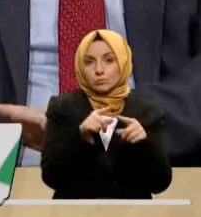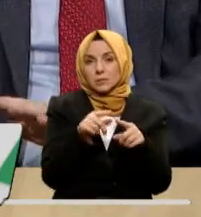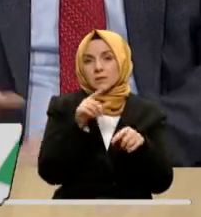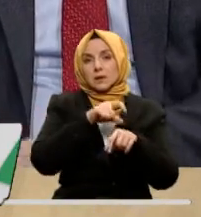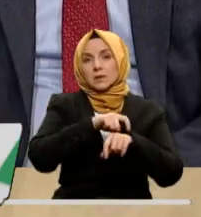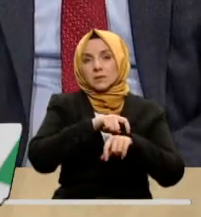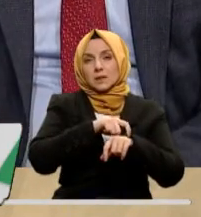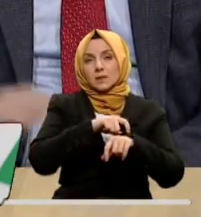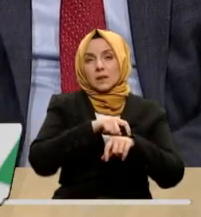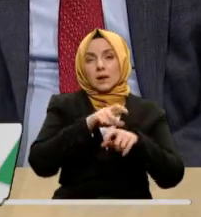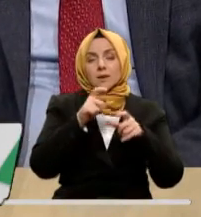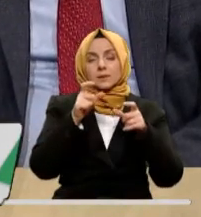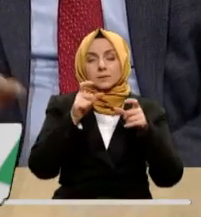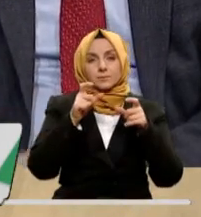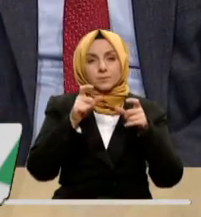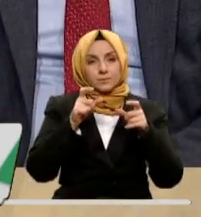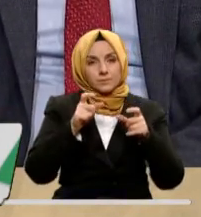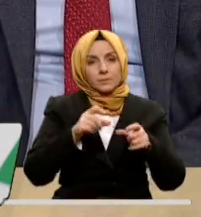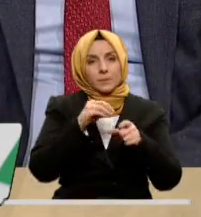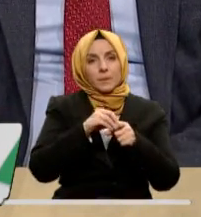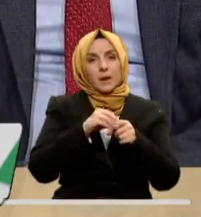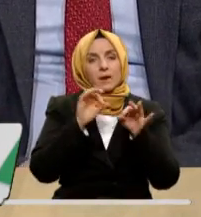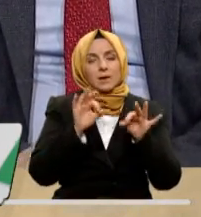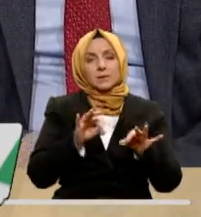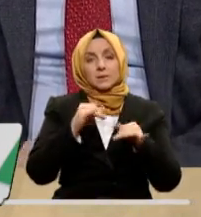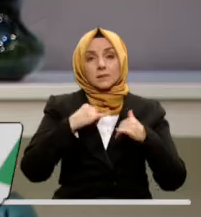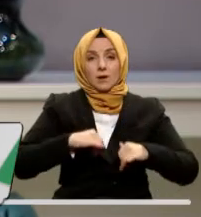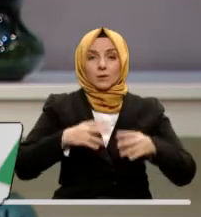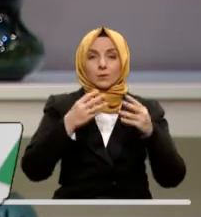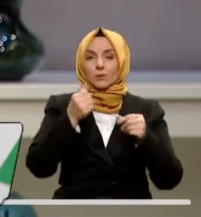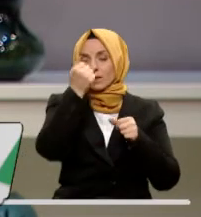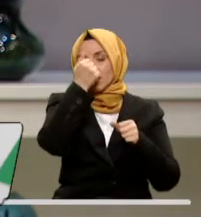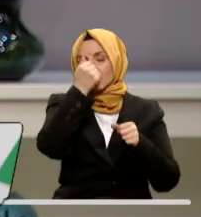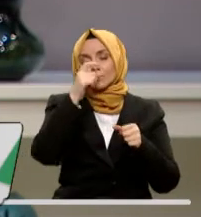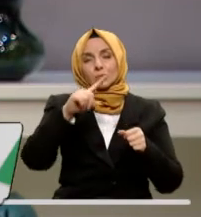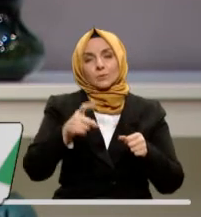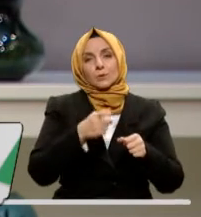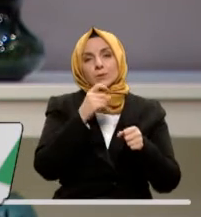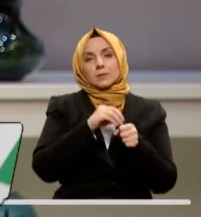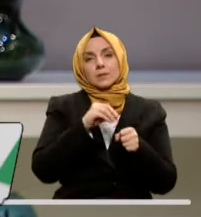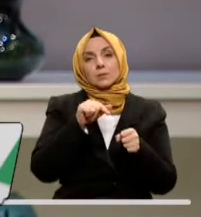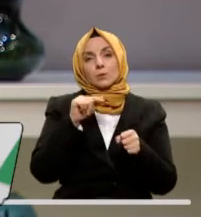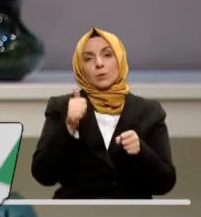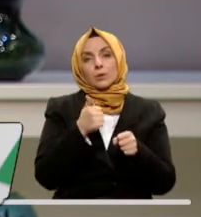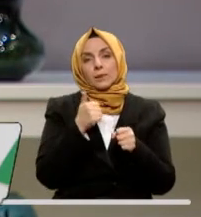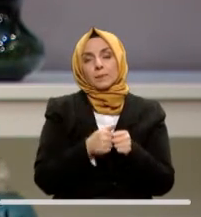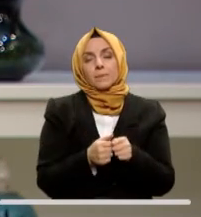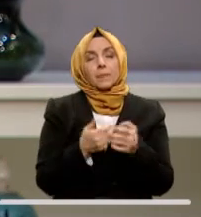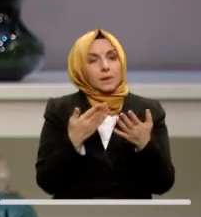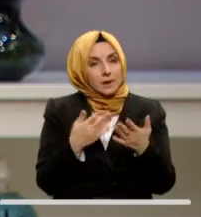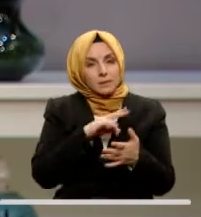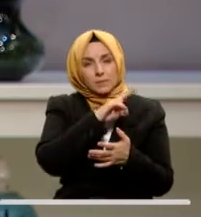rahat bir şekilde kan lazım kan bulunabilirsin Peki Levent Bey bir de kuvvet süreci değiliz maalesef biraz